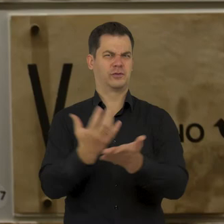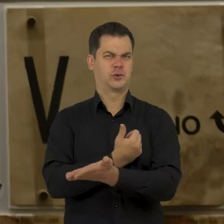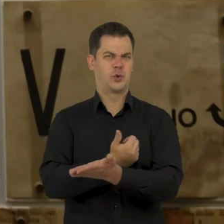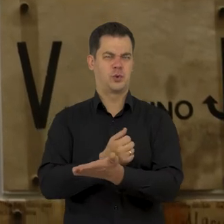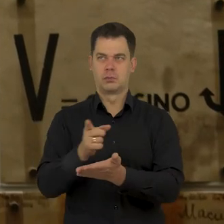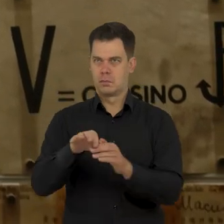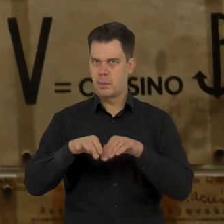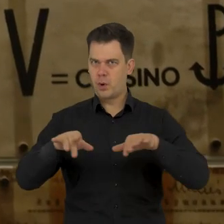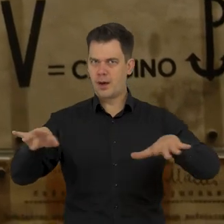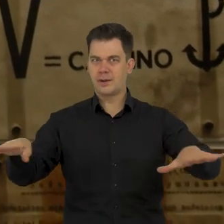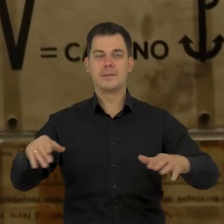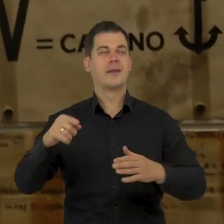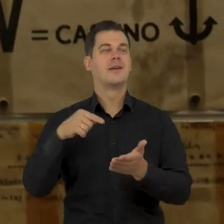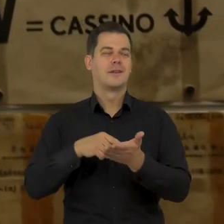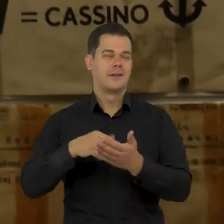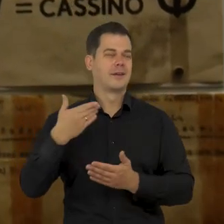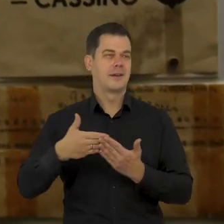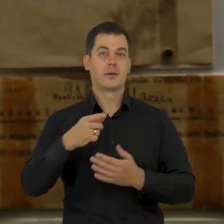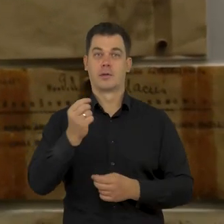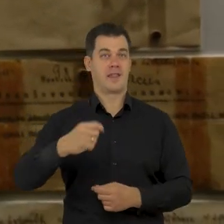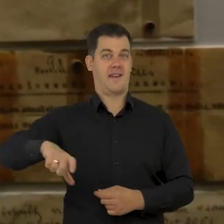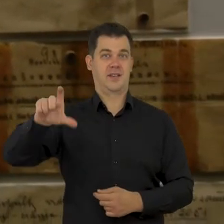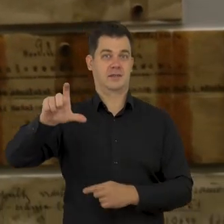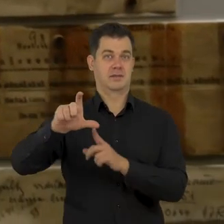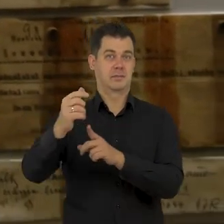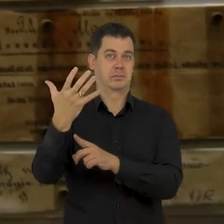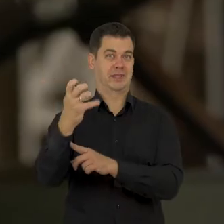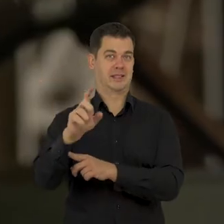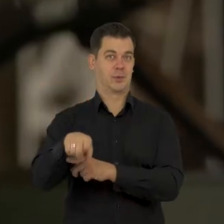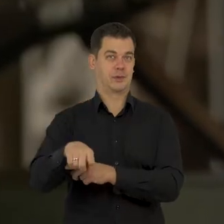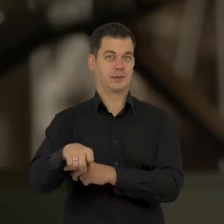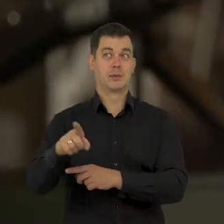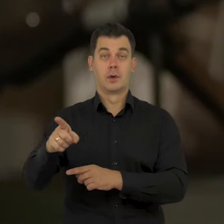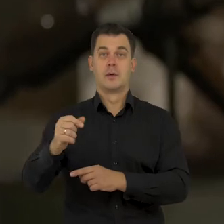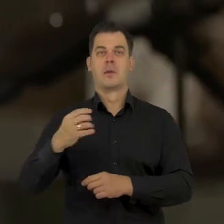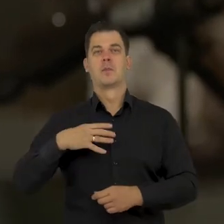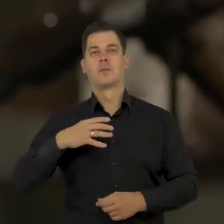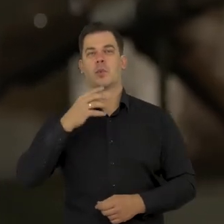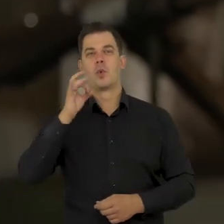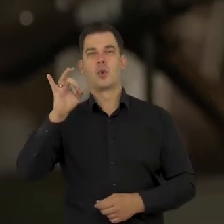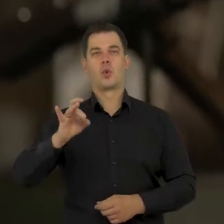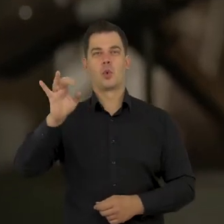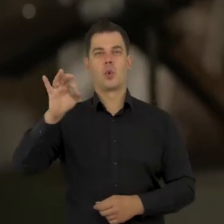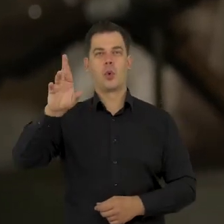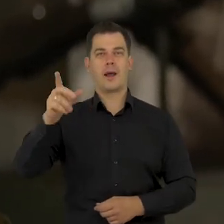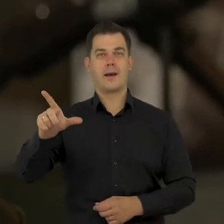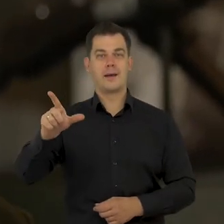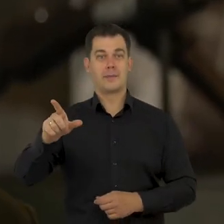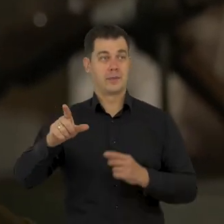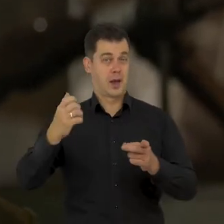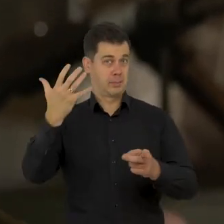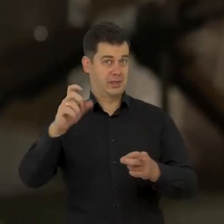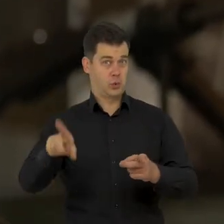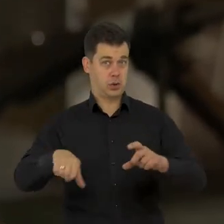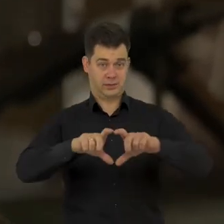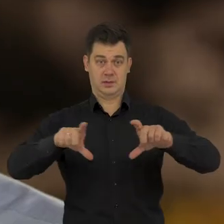Muzeum Powstania Warszawskiego. Góral. Skąd ten fenomen i czemu był tak bardzo popularny? Na czym to popularny był, bo był najwyższym nominałem i jeżeli ktoś mówił o jakimś bogactwie,